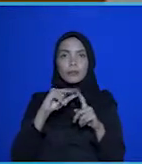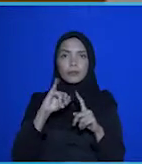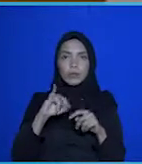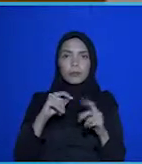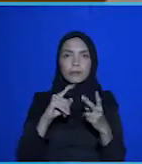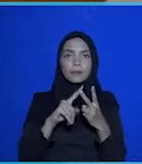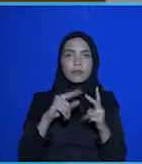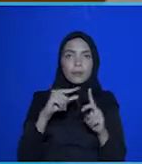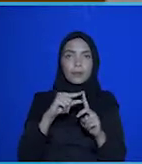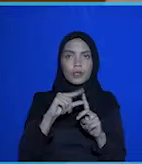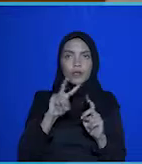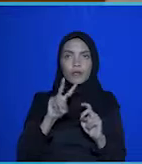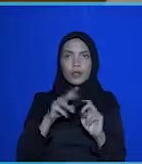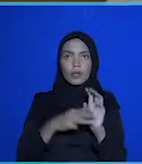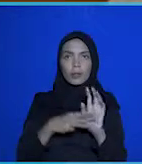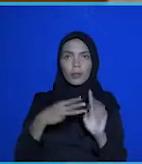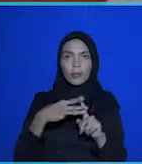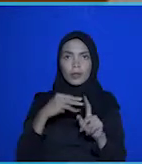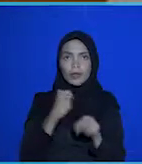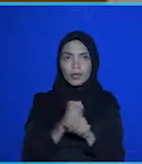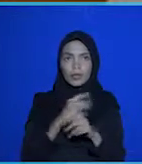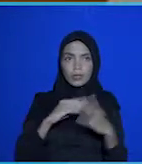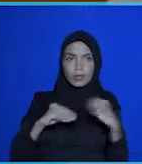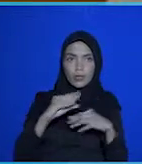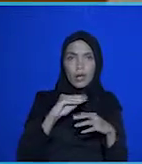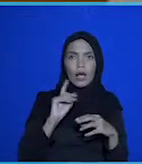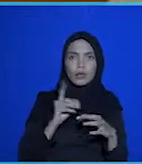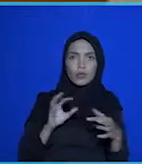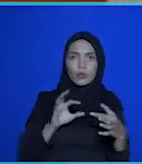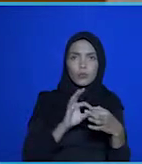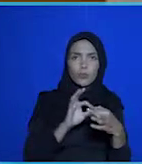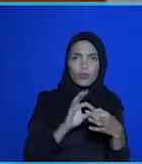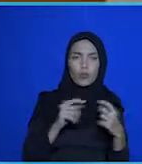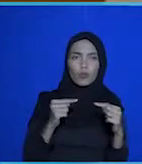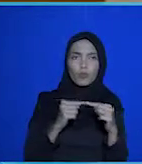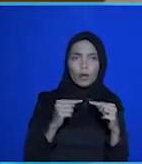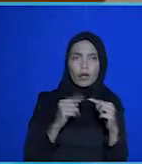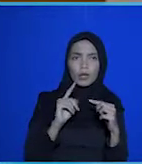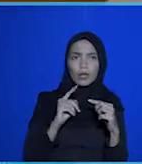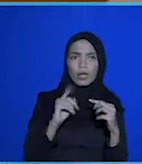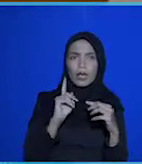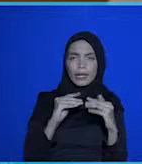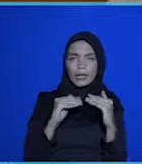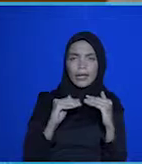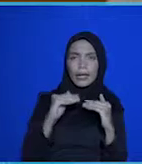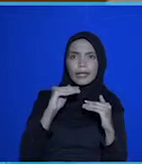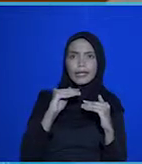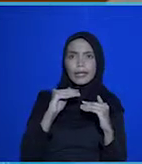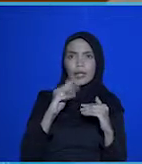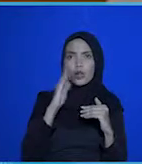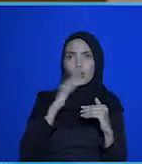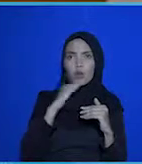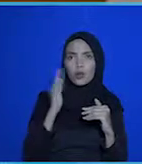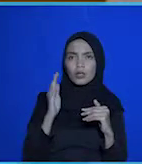dari LIPI, dari PVMBG, itu menemukan memang ada kenaikan, terutama di Lombok Timur naik